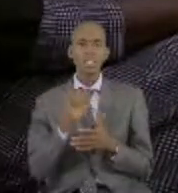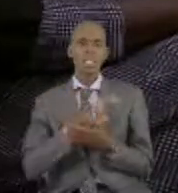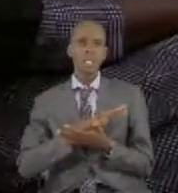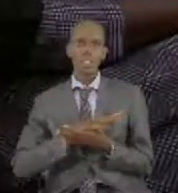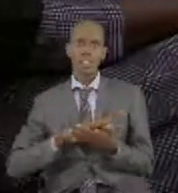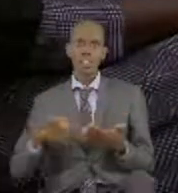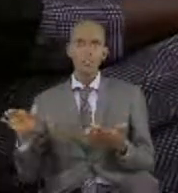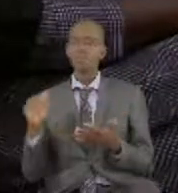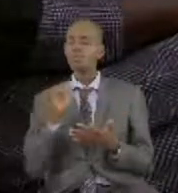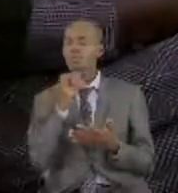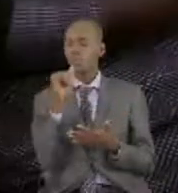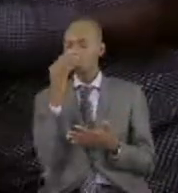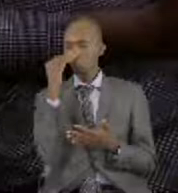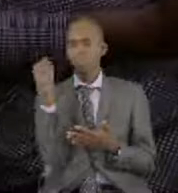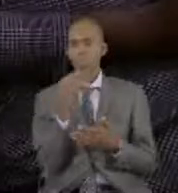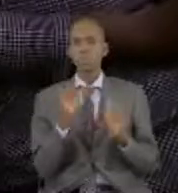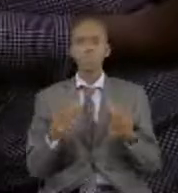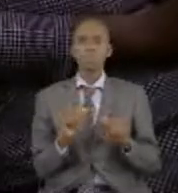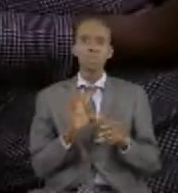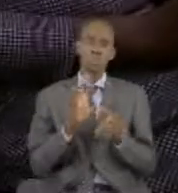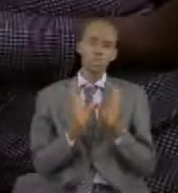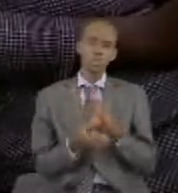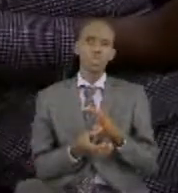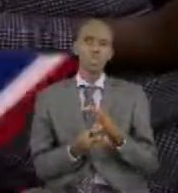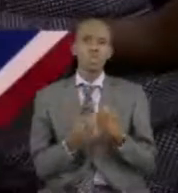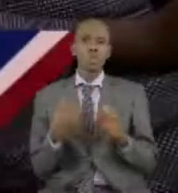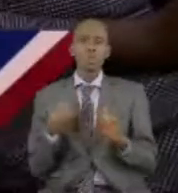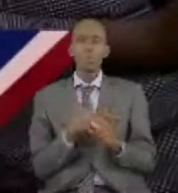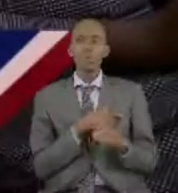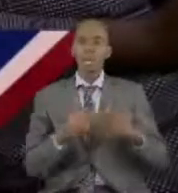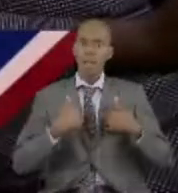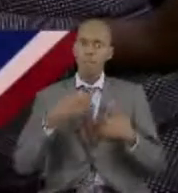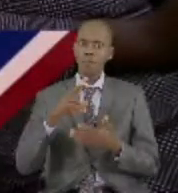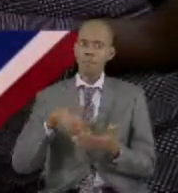C'est la conversion claire et